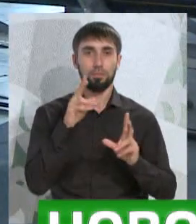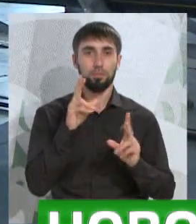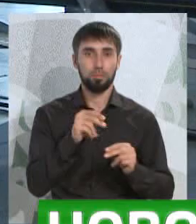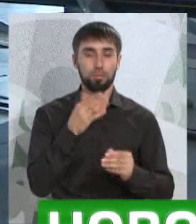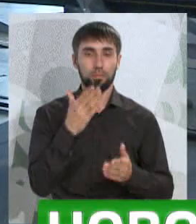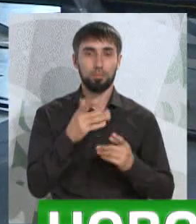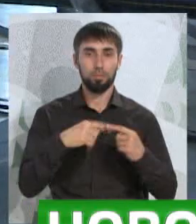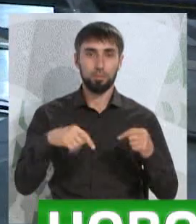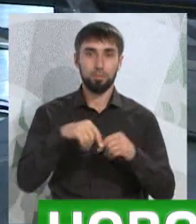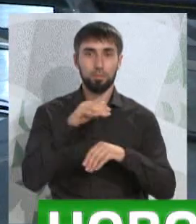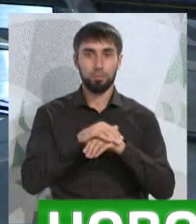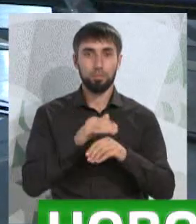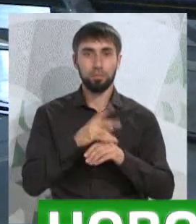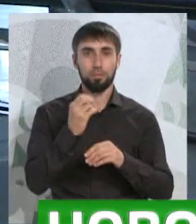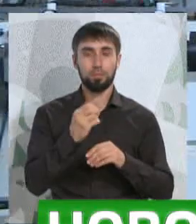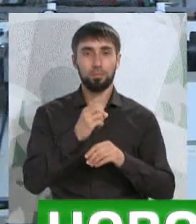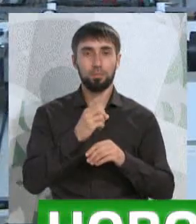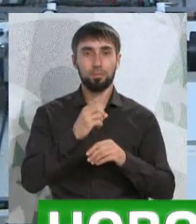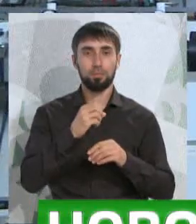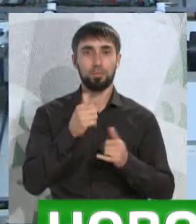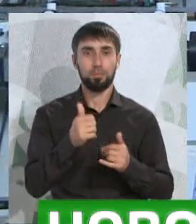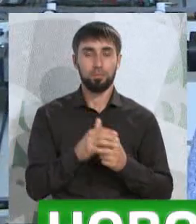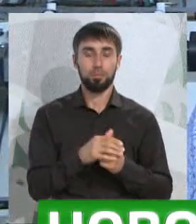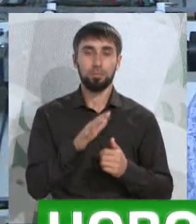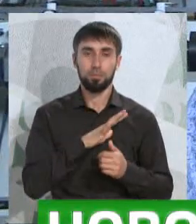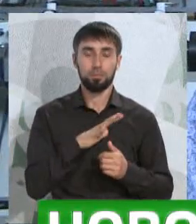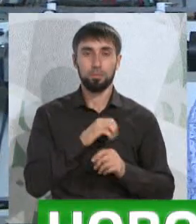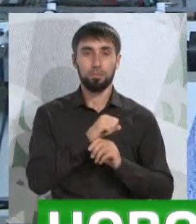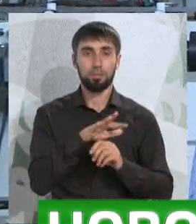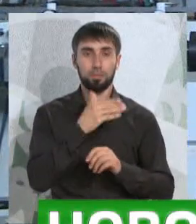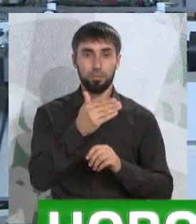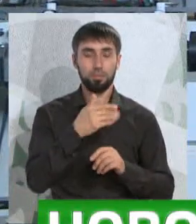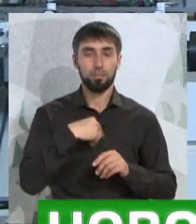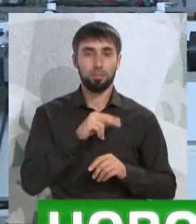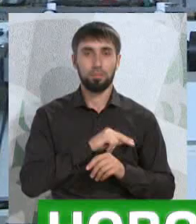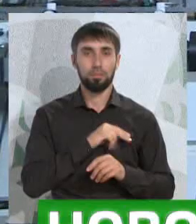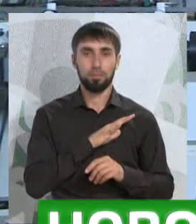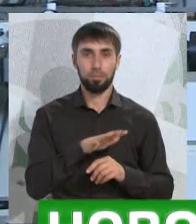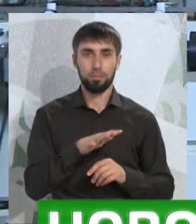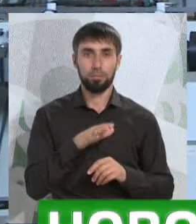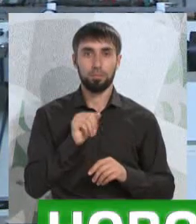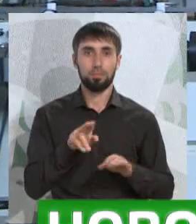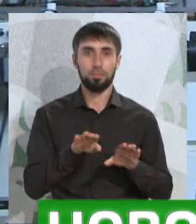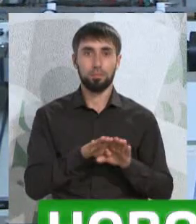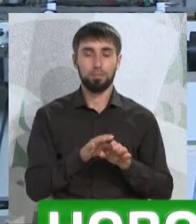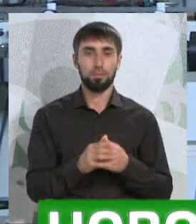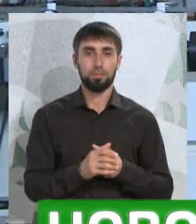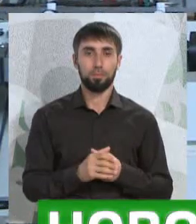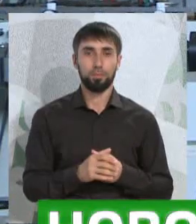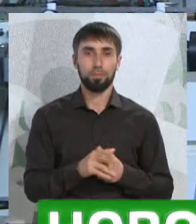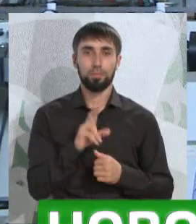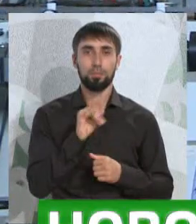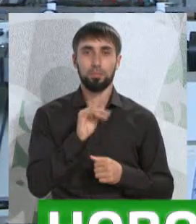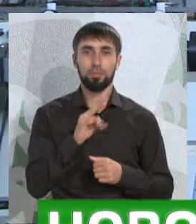если окружающие факторы не благовлияют. Практически не работали, очень мало проработали, так как